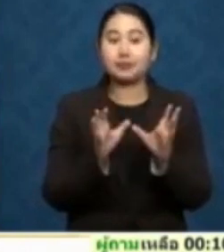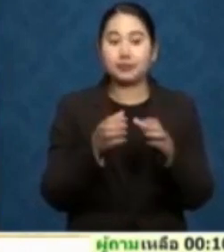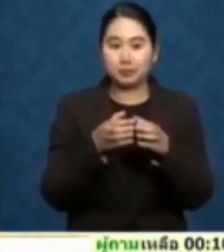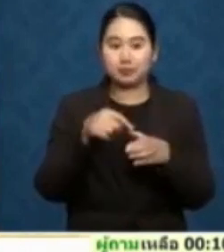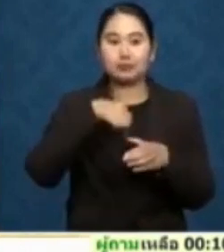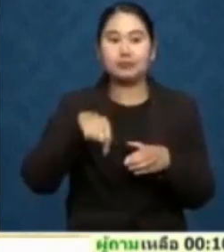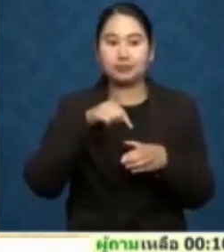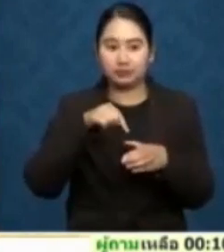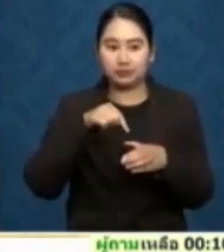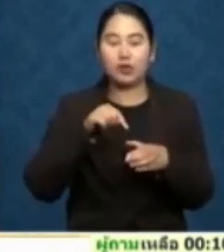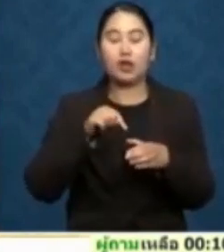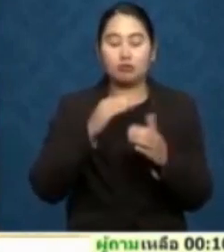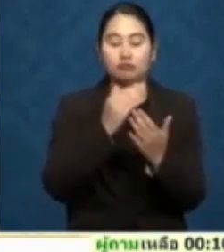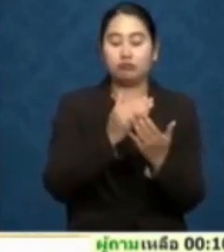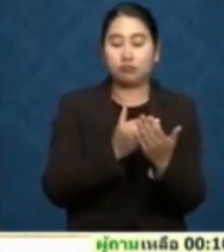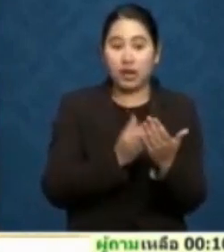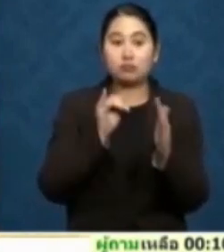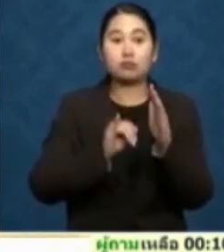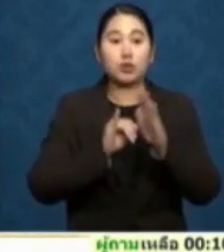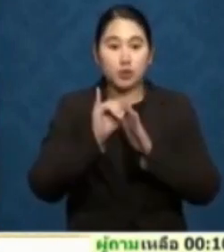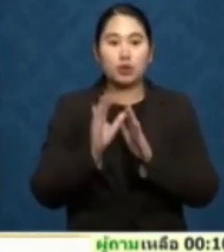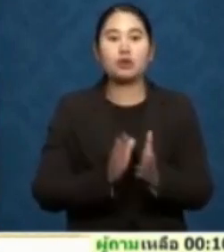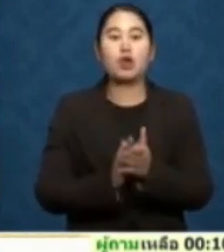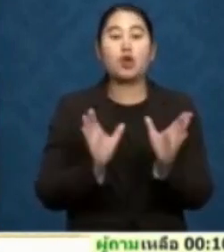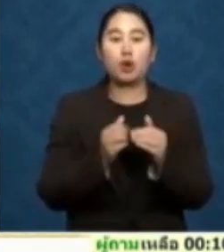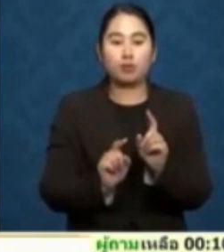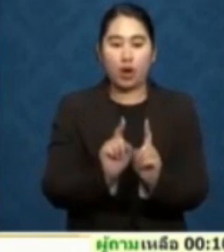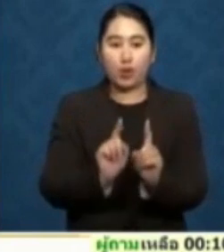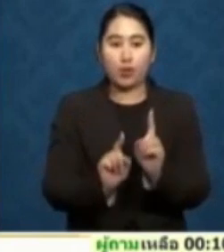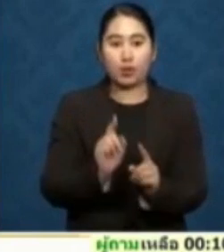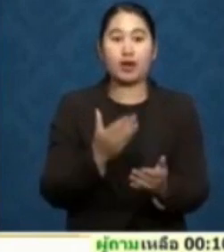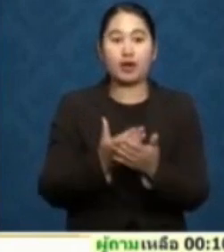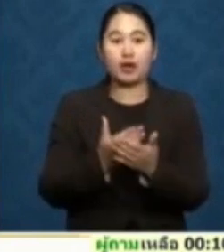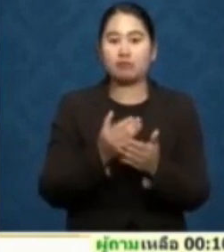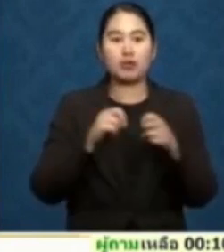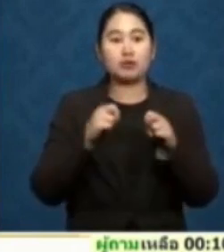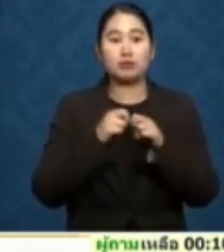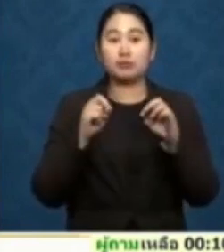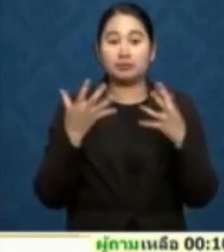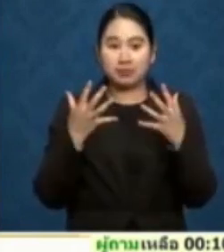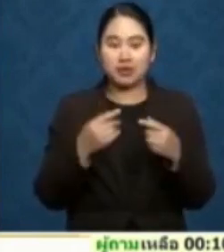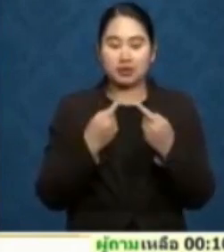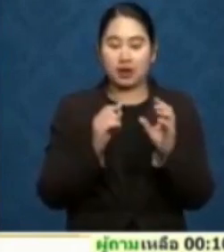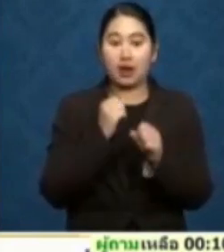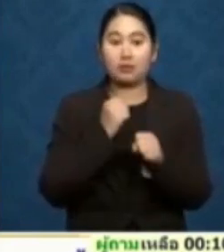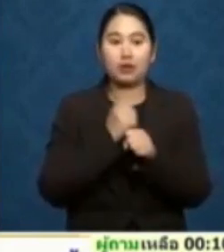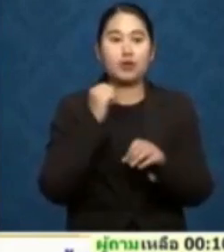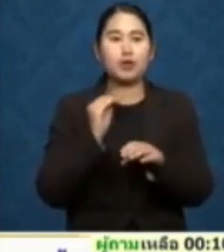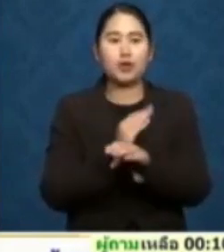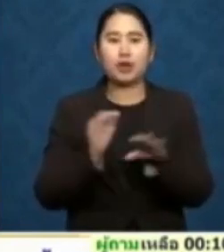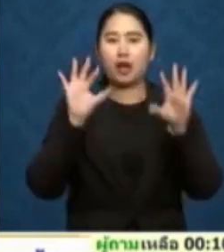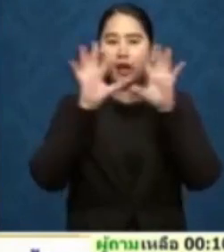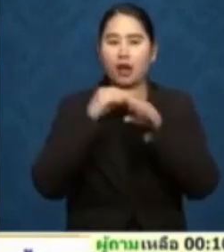ถูกต้องนะครับสัดส่วนของผู้ถือหุ้นไม่ได้เป็นปัญหาแต่เป็นธุรกิจนอมินีหรือ